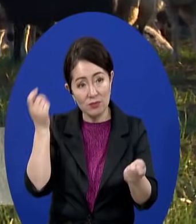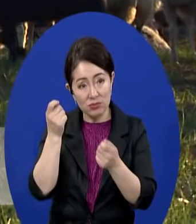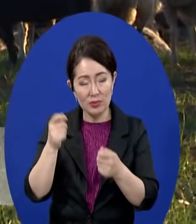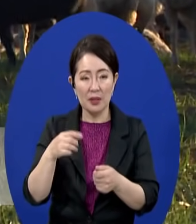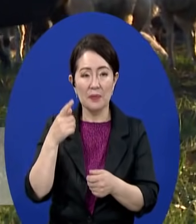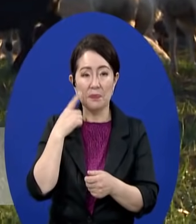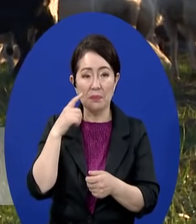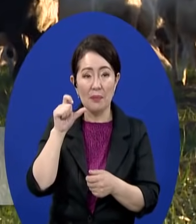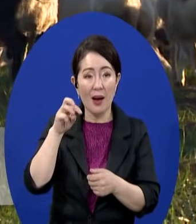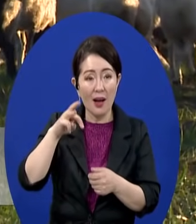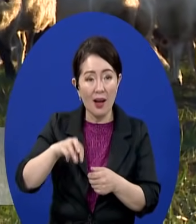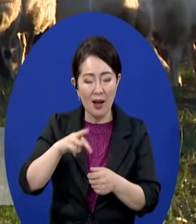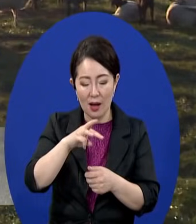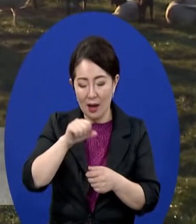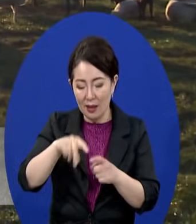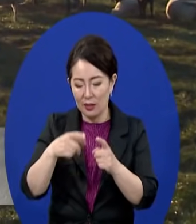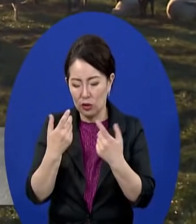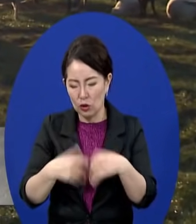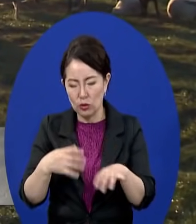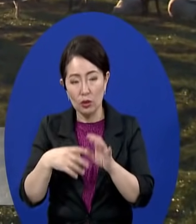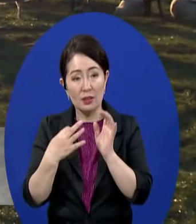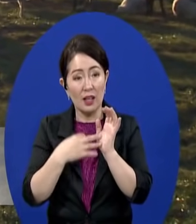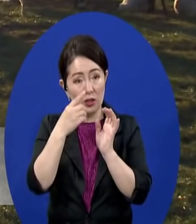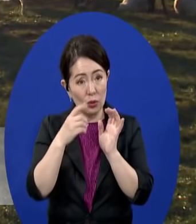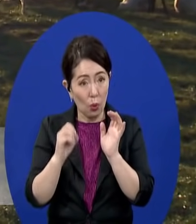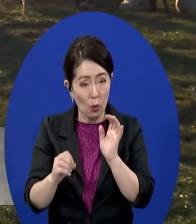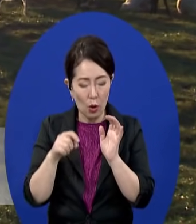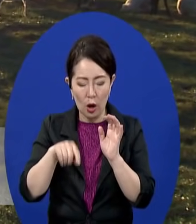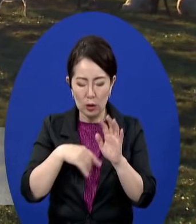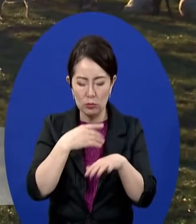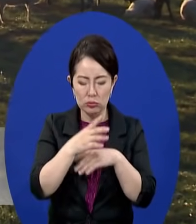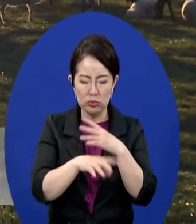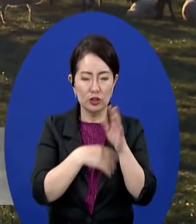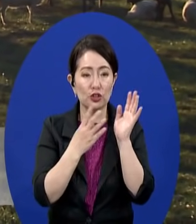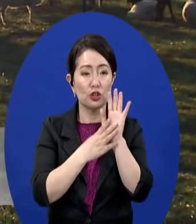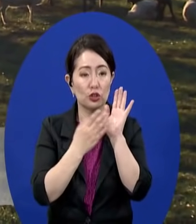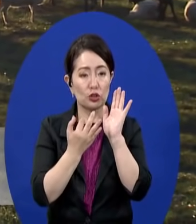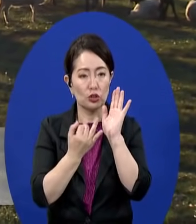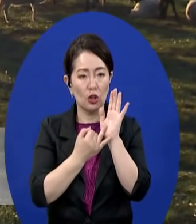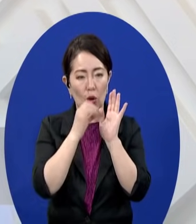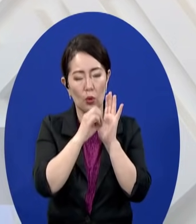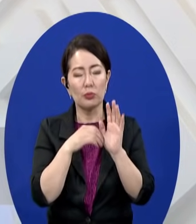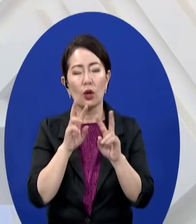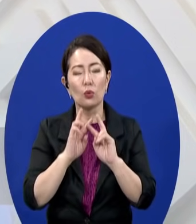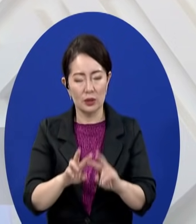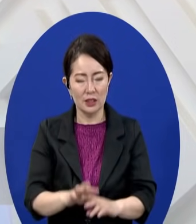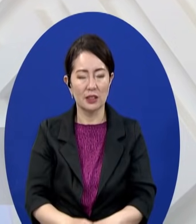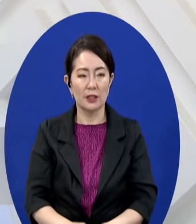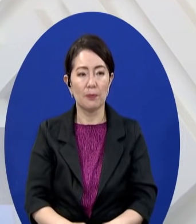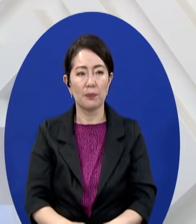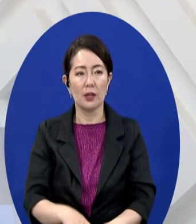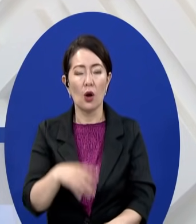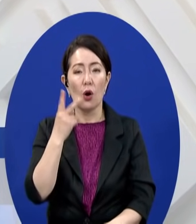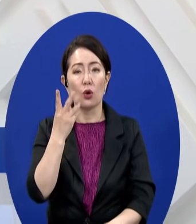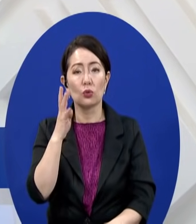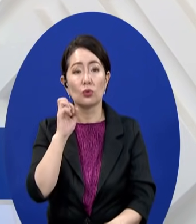малын 81% нь төлөх тооцоо гарсан. Төл байжилт одоогоор 7% үргэлжилж байна. 24 сая их